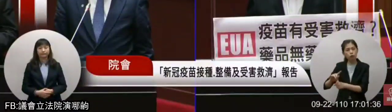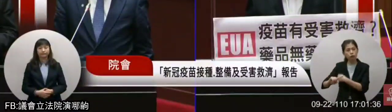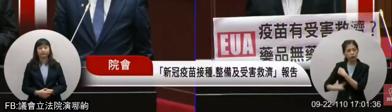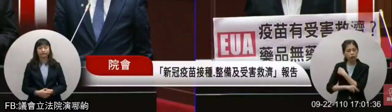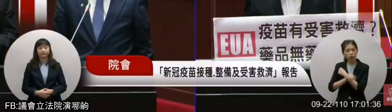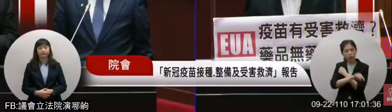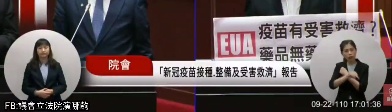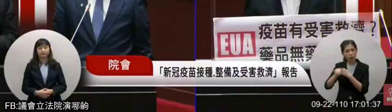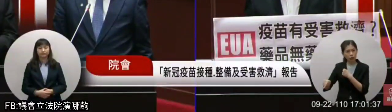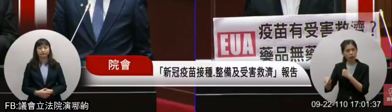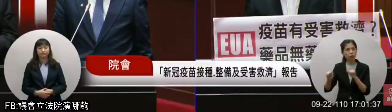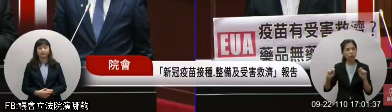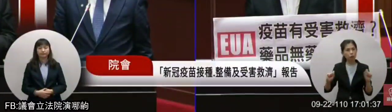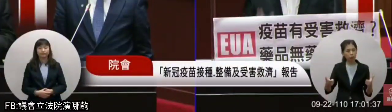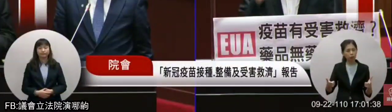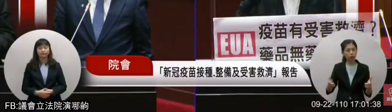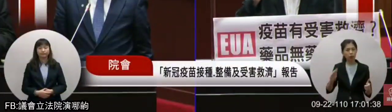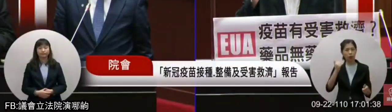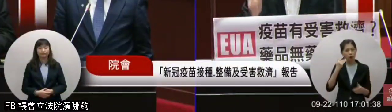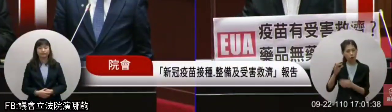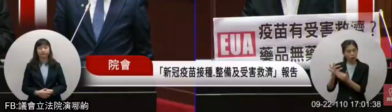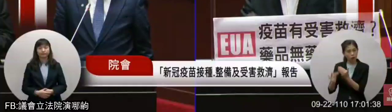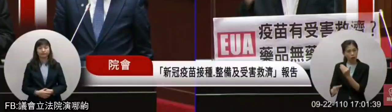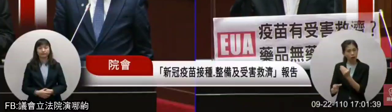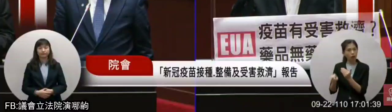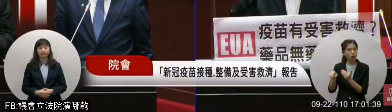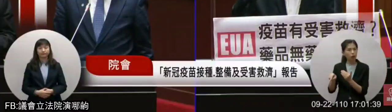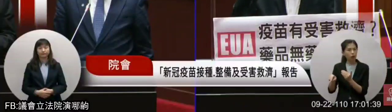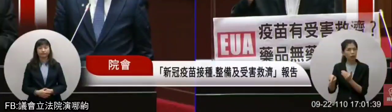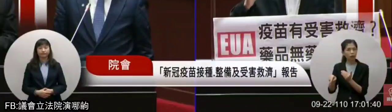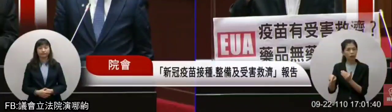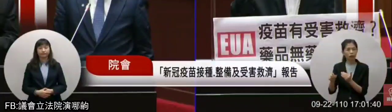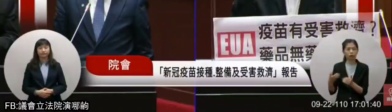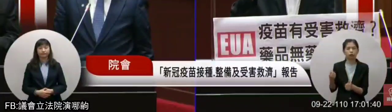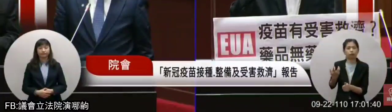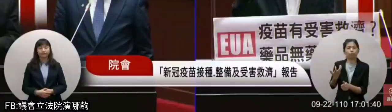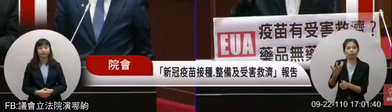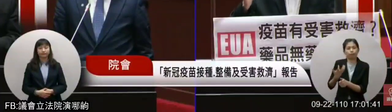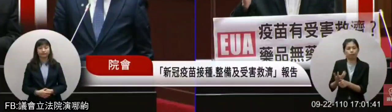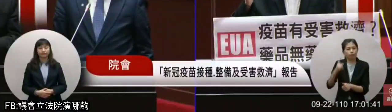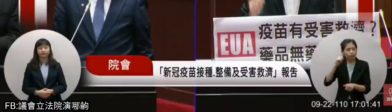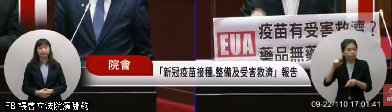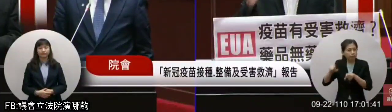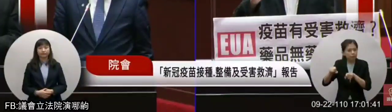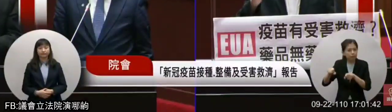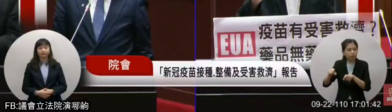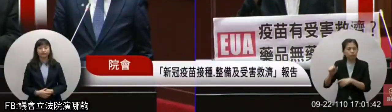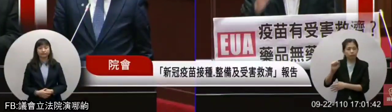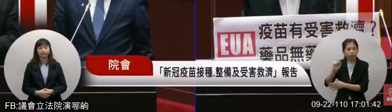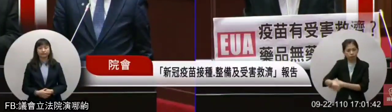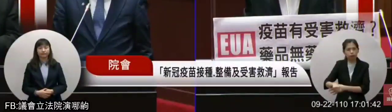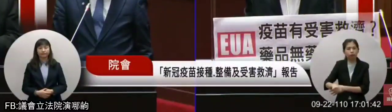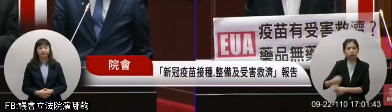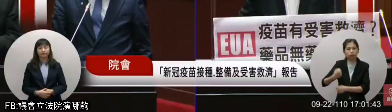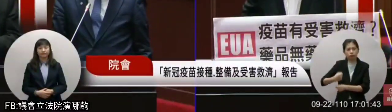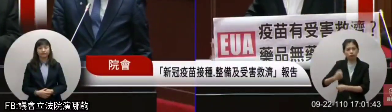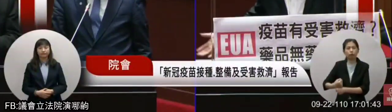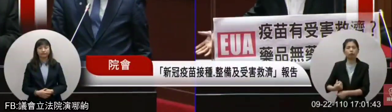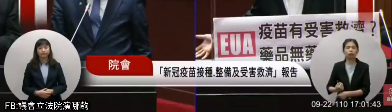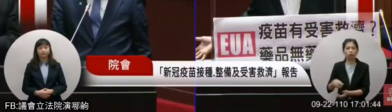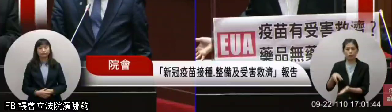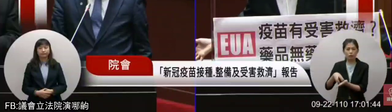是在要害救济法当中，如果你今天授权专案核准制造没有拿到许可证，因